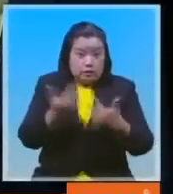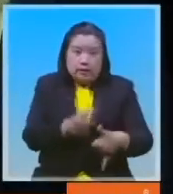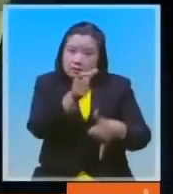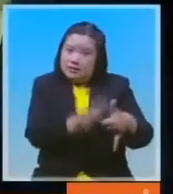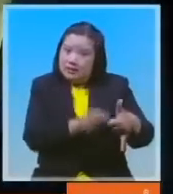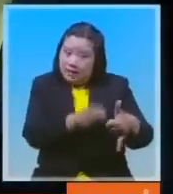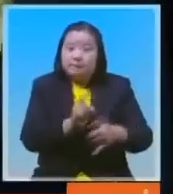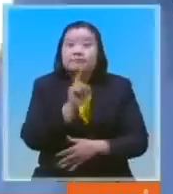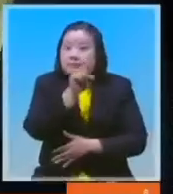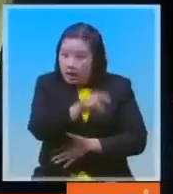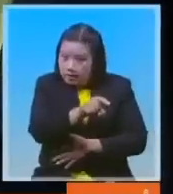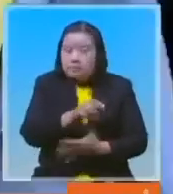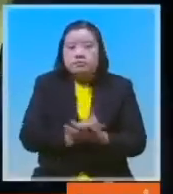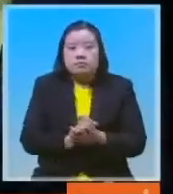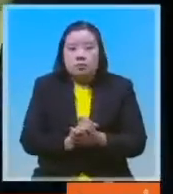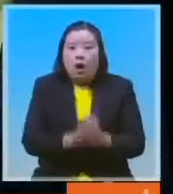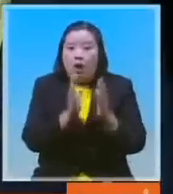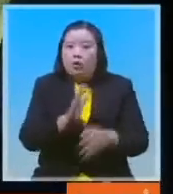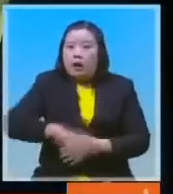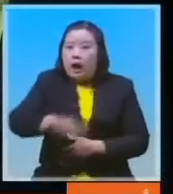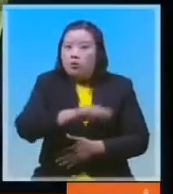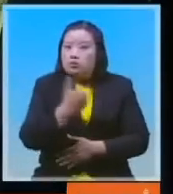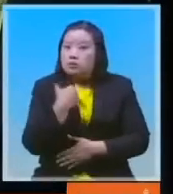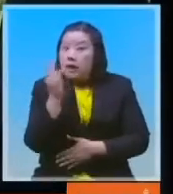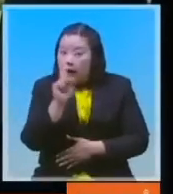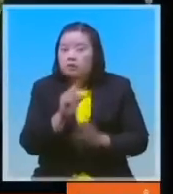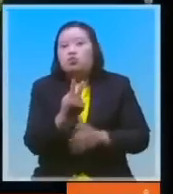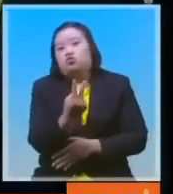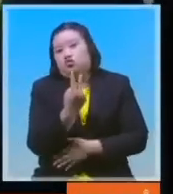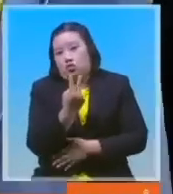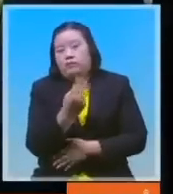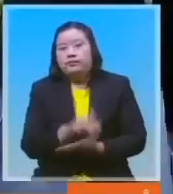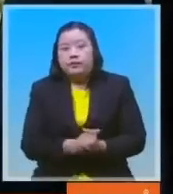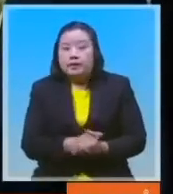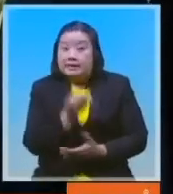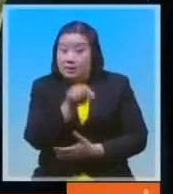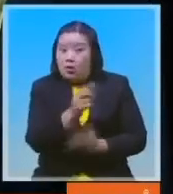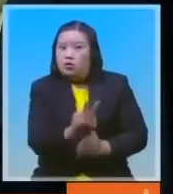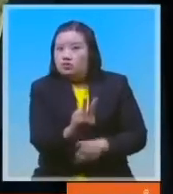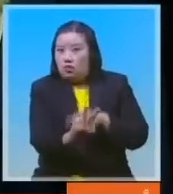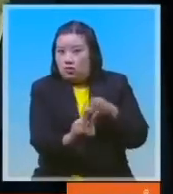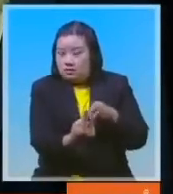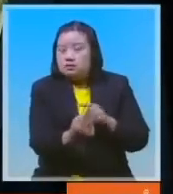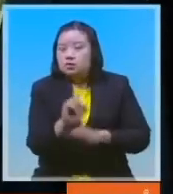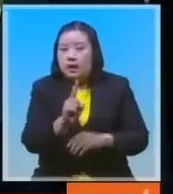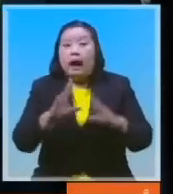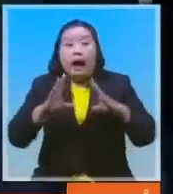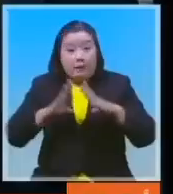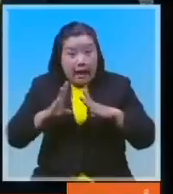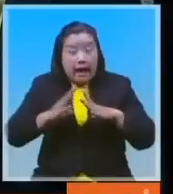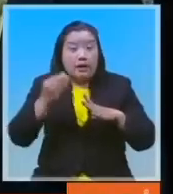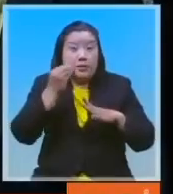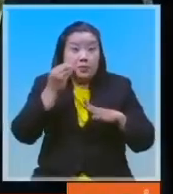าผู้ที่เกี่ยวข้องทั้ง2รายนะครับมีที่พักอยู่แถวในเขตหมู่บ้